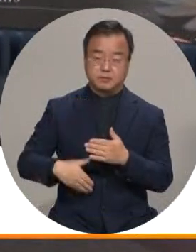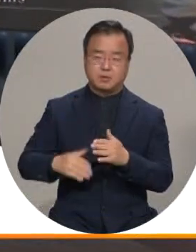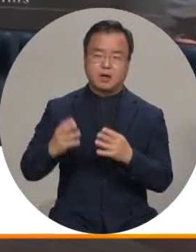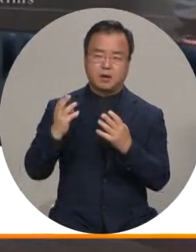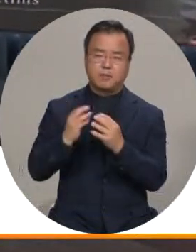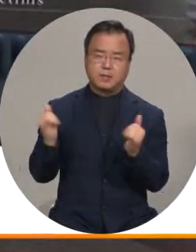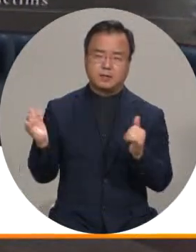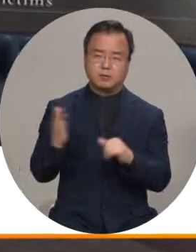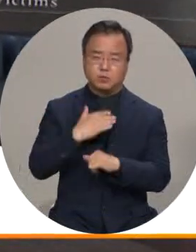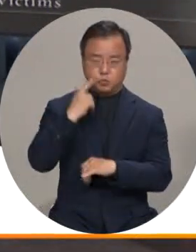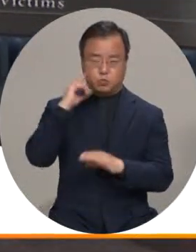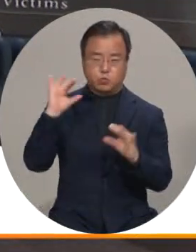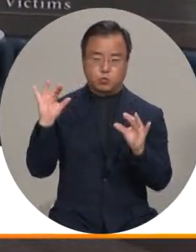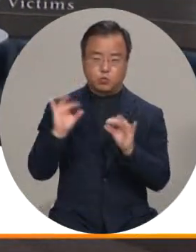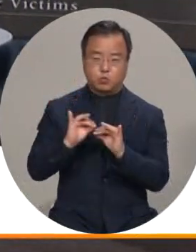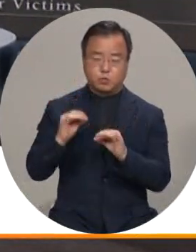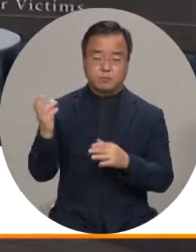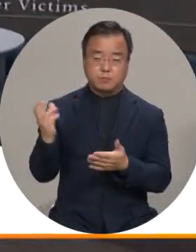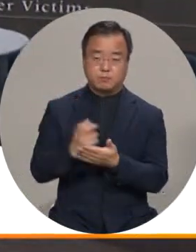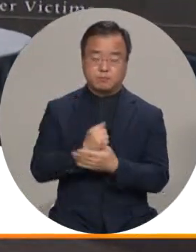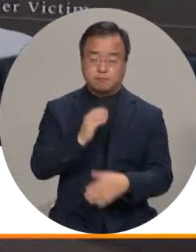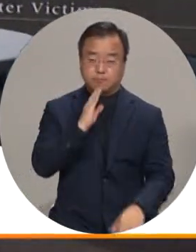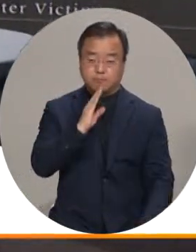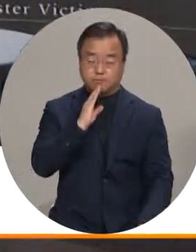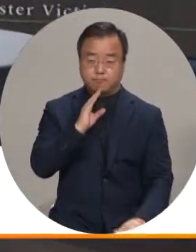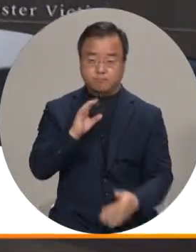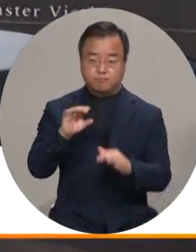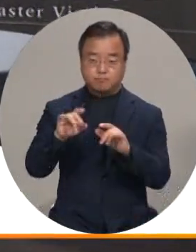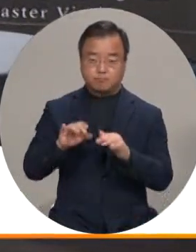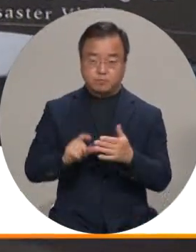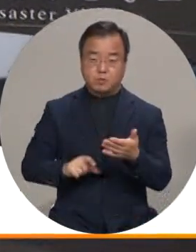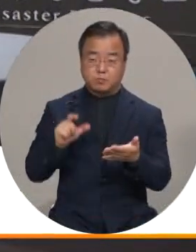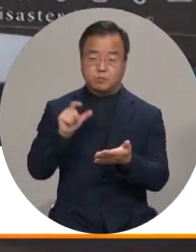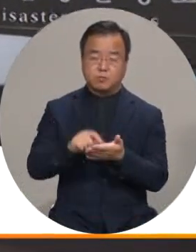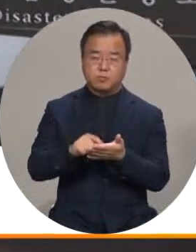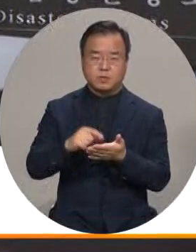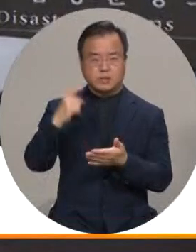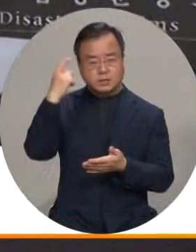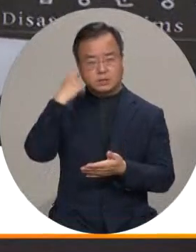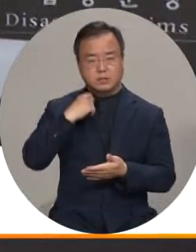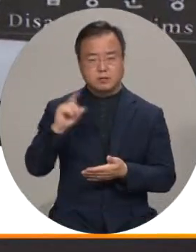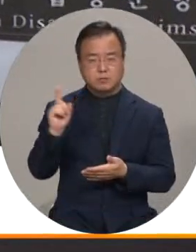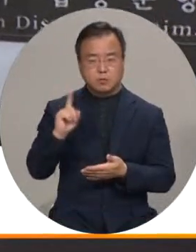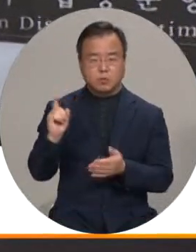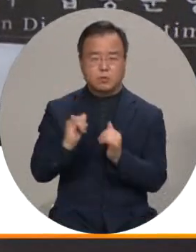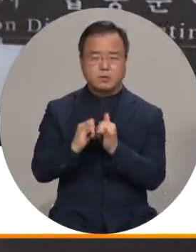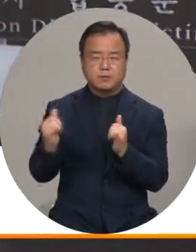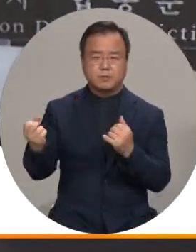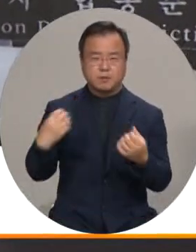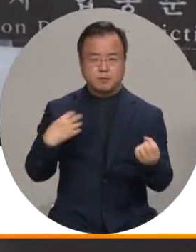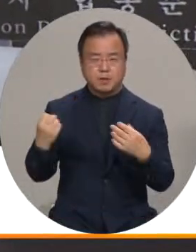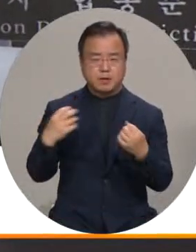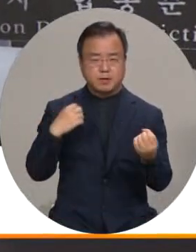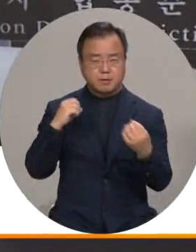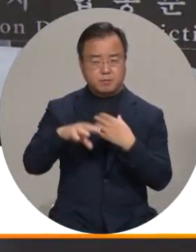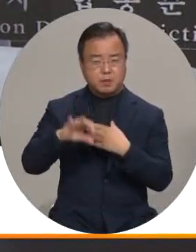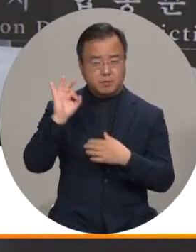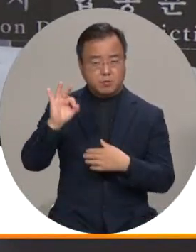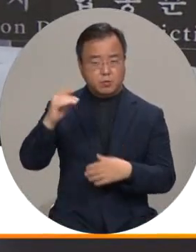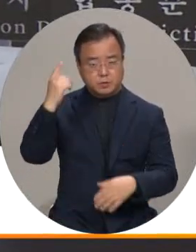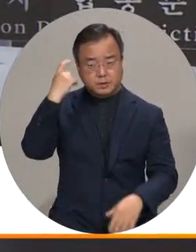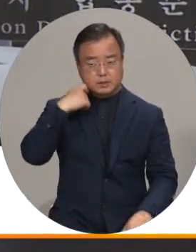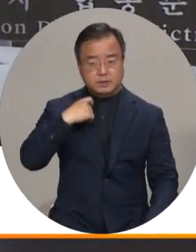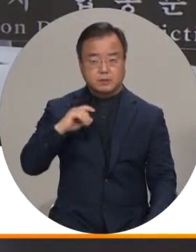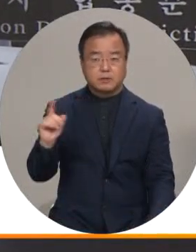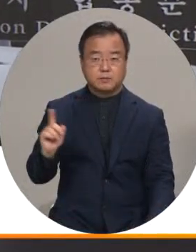얻기도 했는데요이 글을 올릴 때 신경은 어떠셨는지 또 사람들의 반응을 보면서는 어떤 생각이 들었는지 궁금한데요